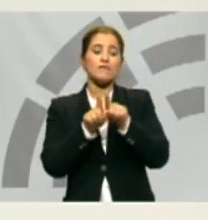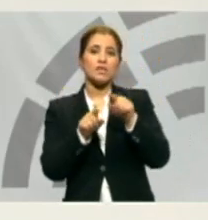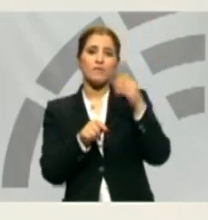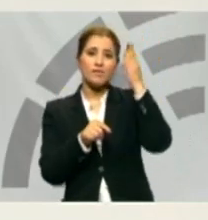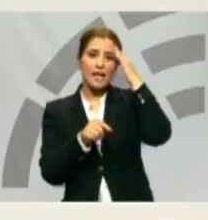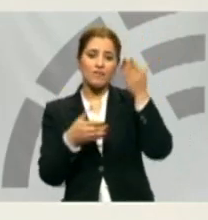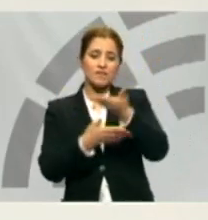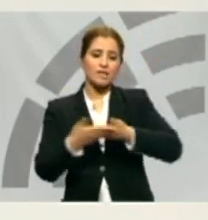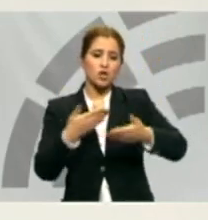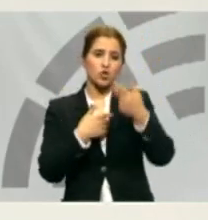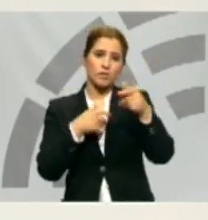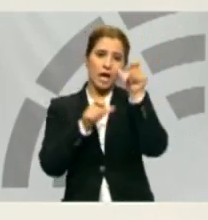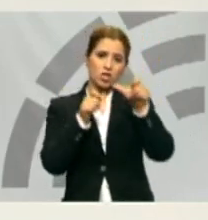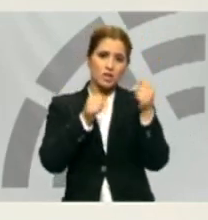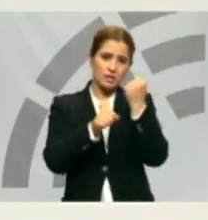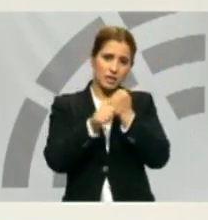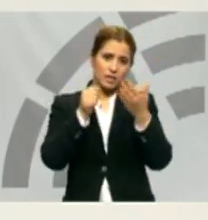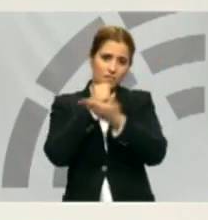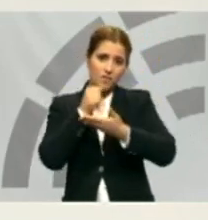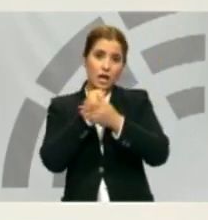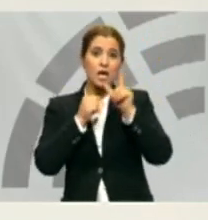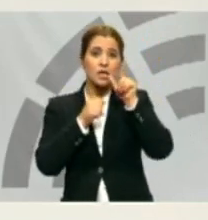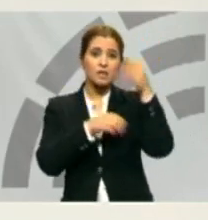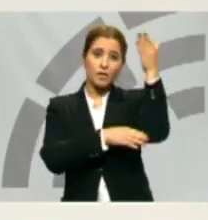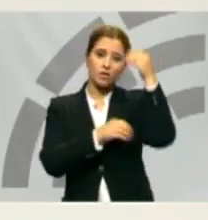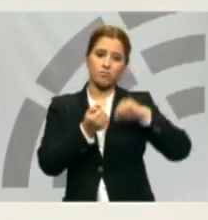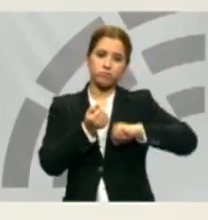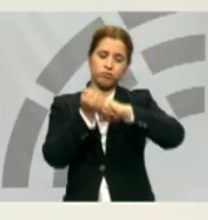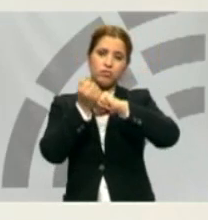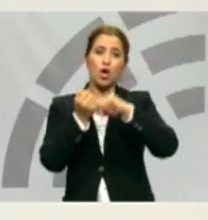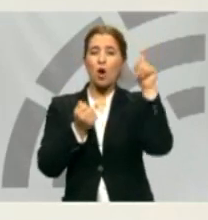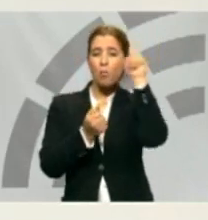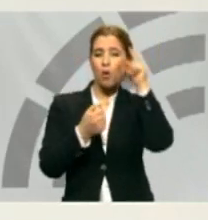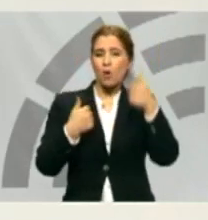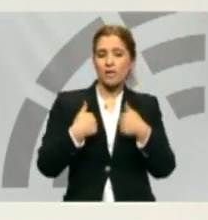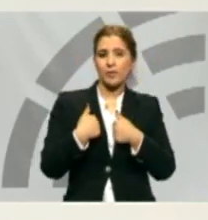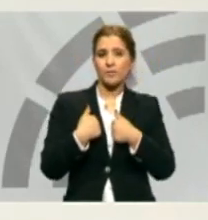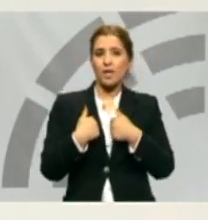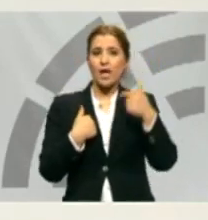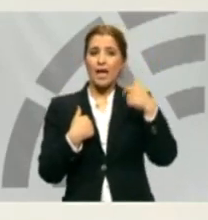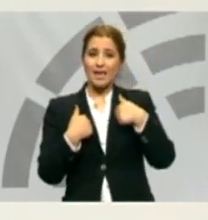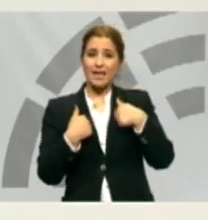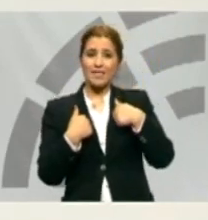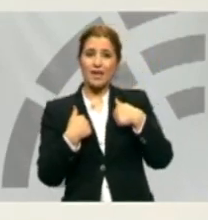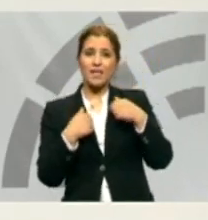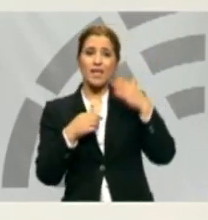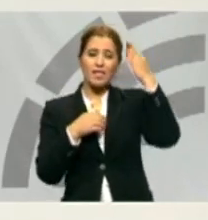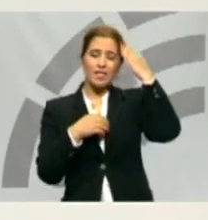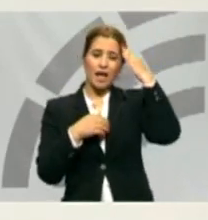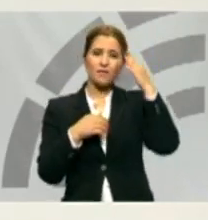وضعيه صغار الفلاحين وانوا من واجب الدوله دعمهم اكثر على ايش بلال الحمد على خاطر